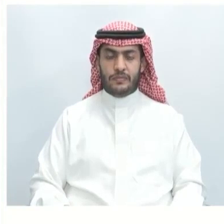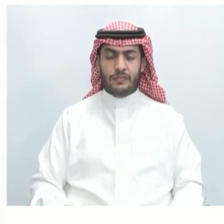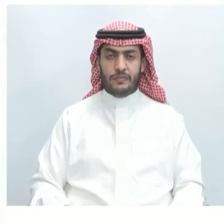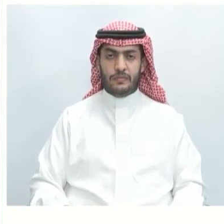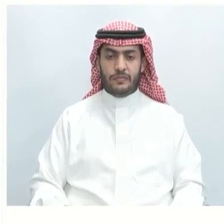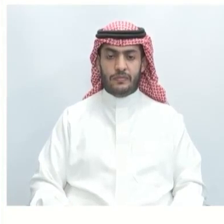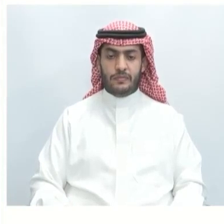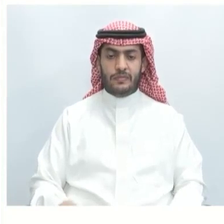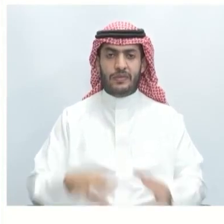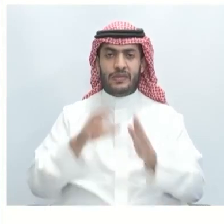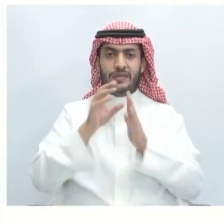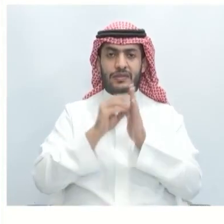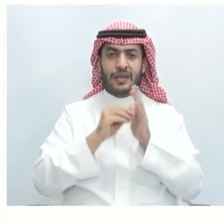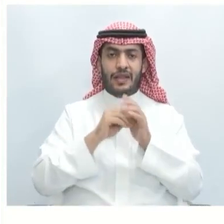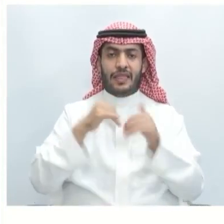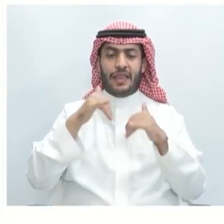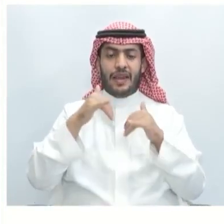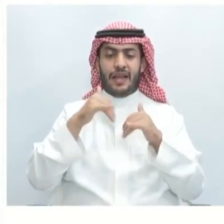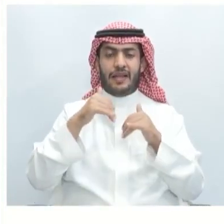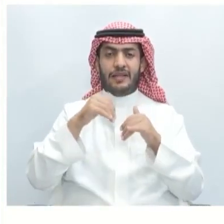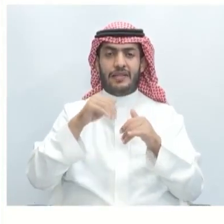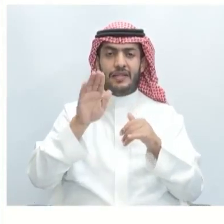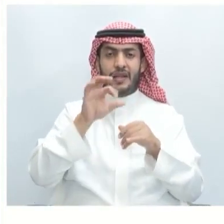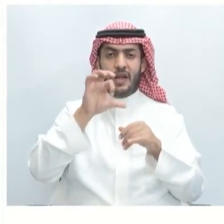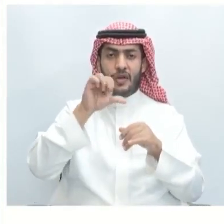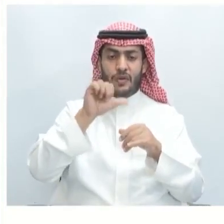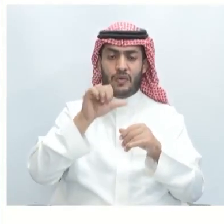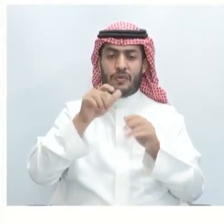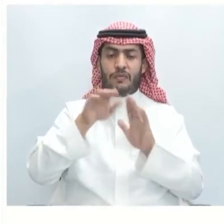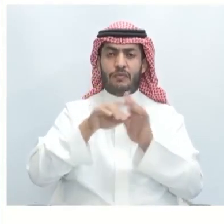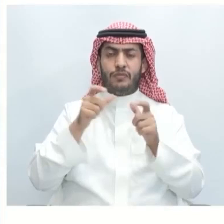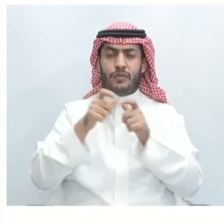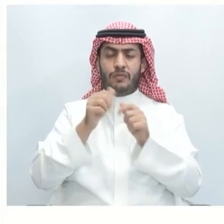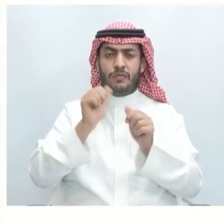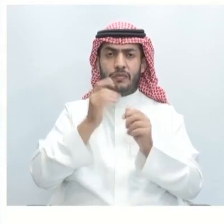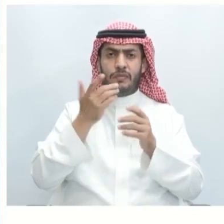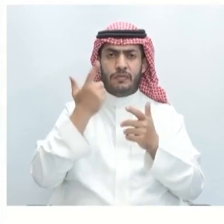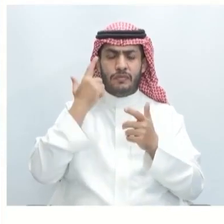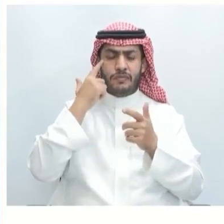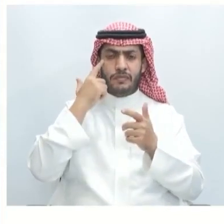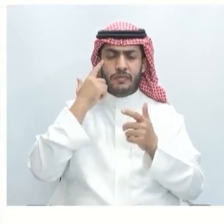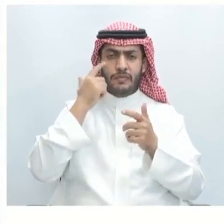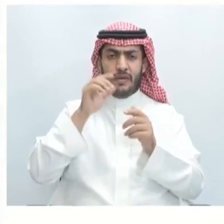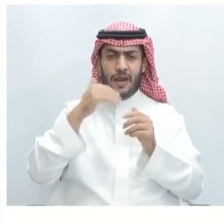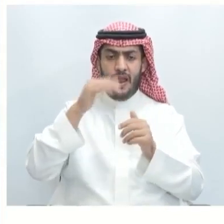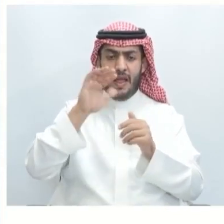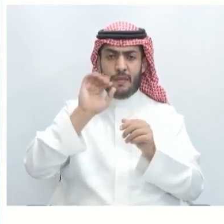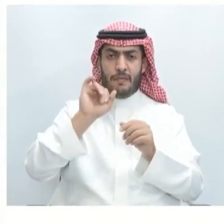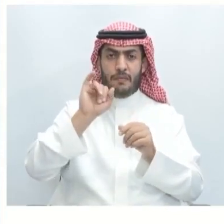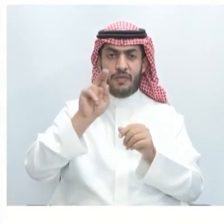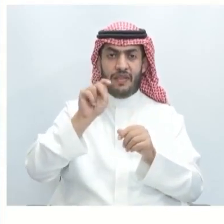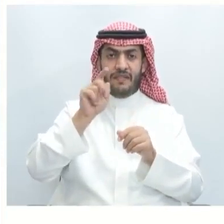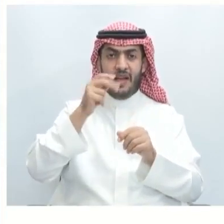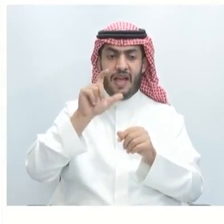تسجل اداه اداره السيناريو نتائج كل مجموعه من القيم المدخله على انها سيناريو مستقل اذا اذا اخذنا متفائل